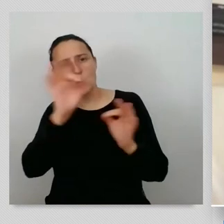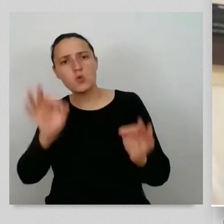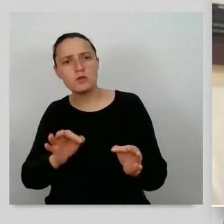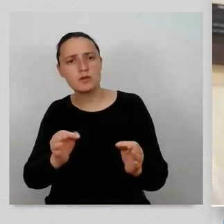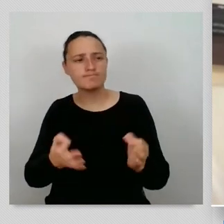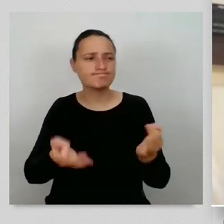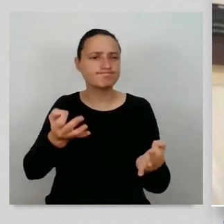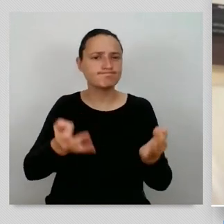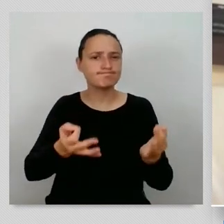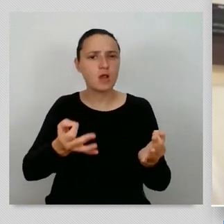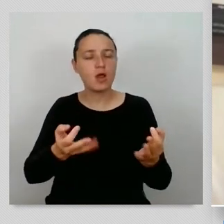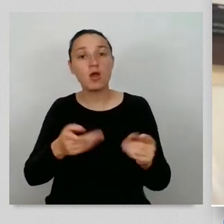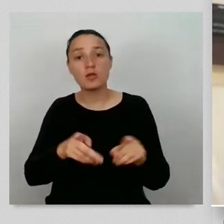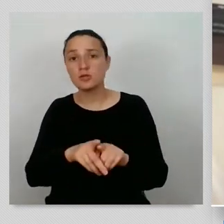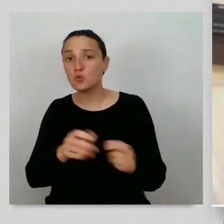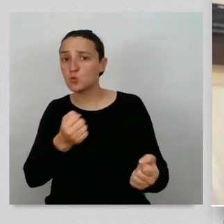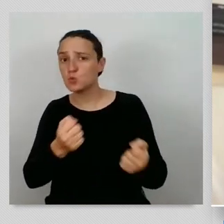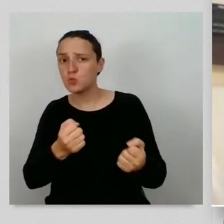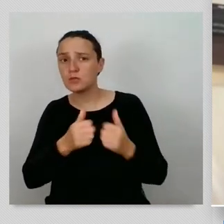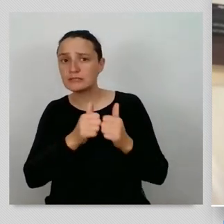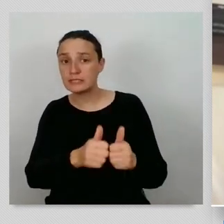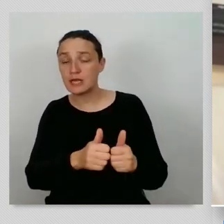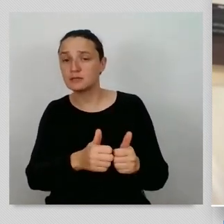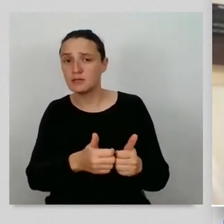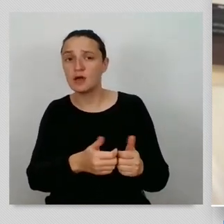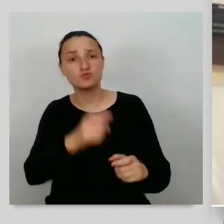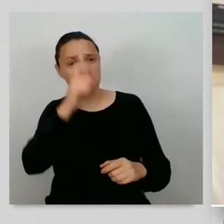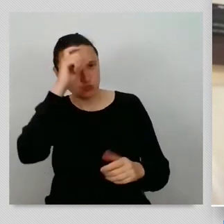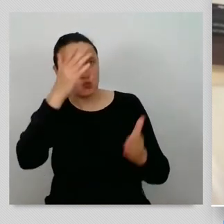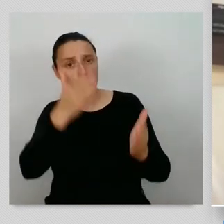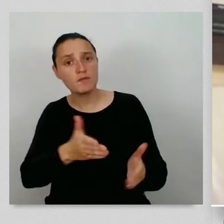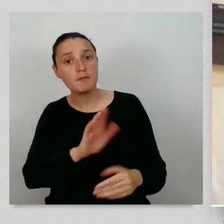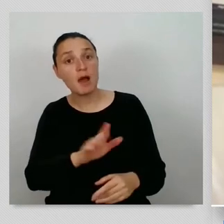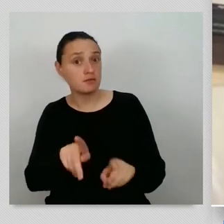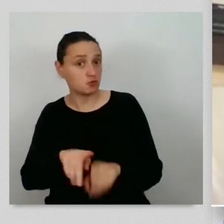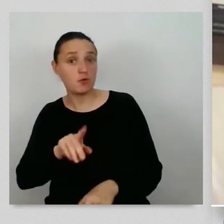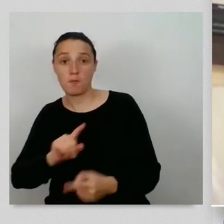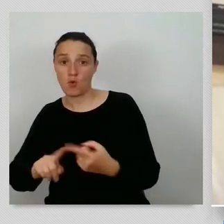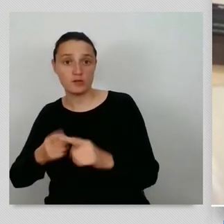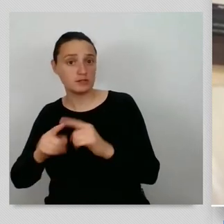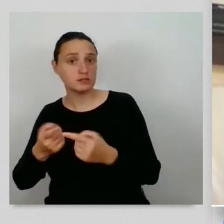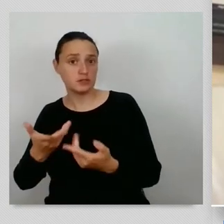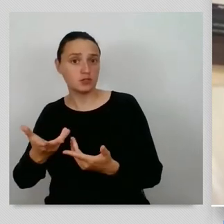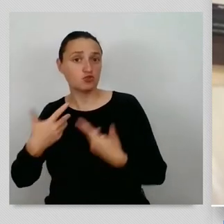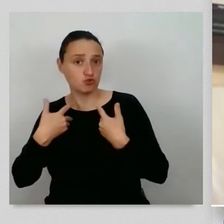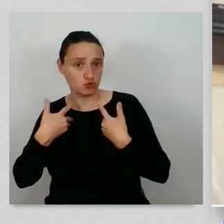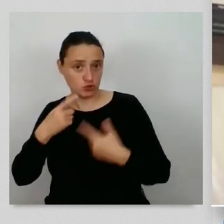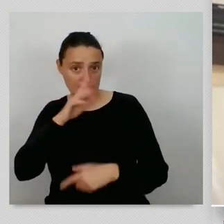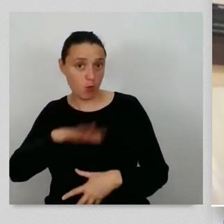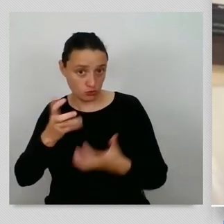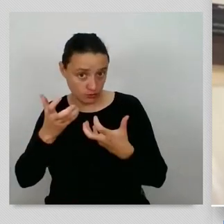którym się musimy zmierzyć, także jako politycy, którzy chcą konkretnie realizować w życiu społecznym pewne